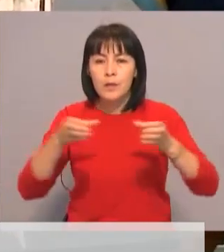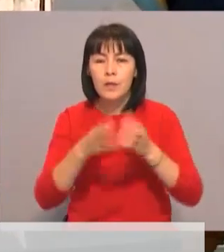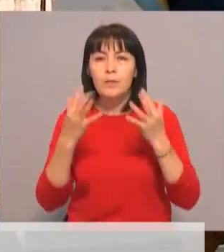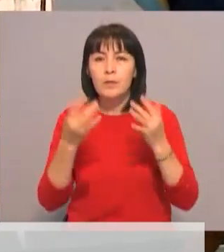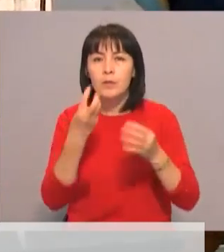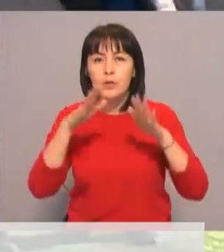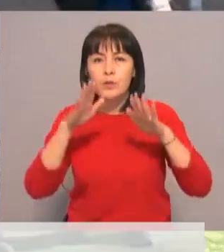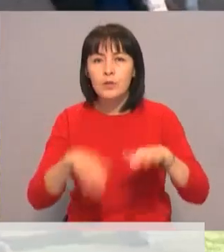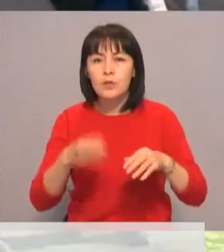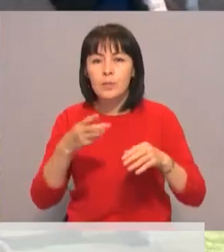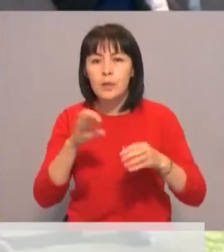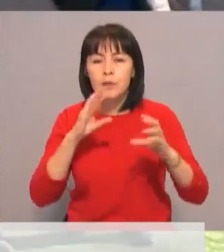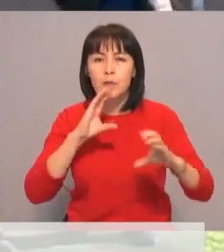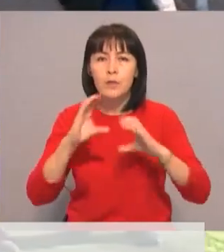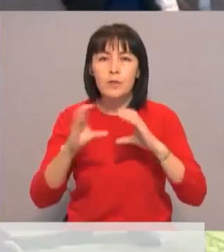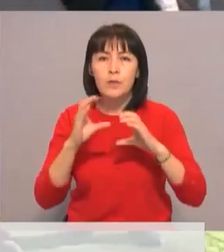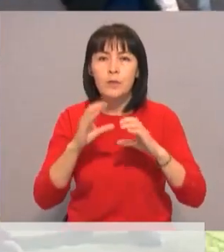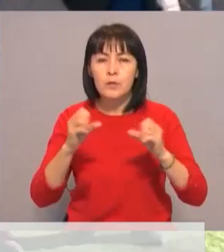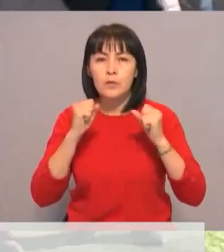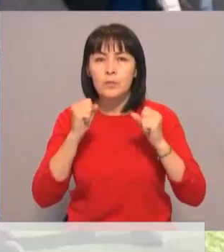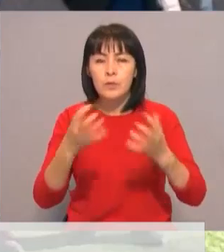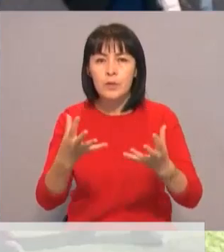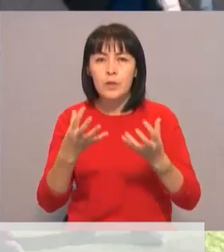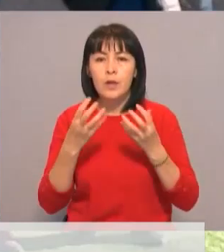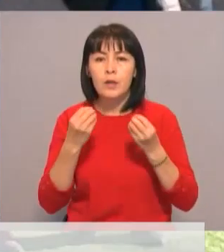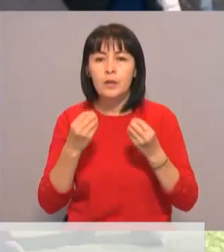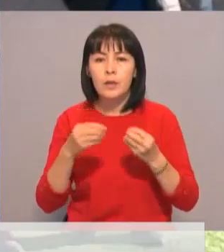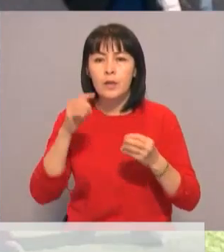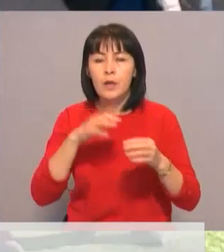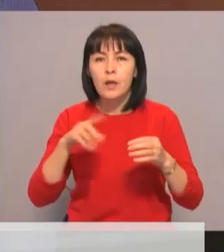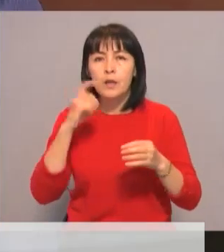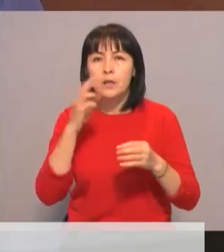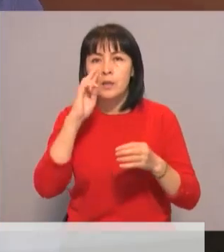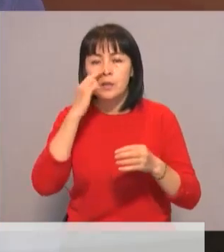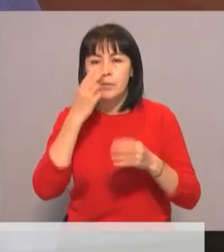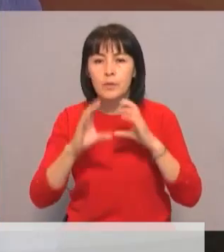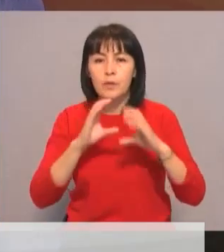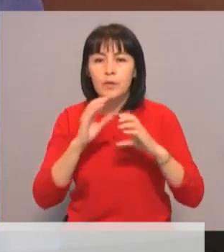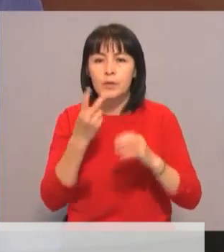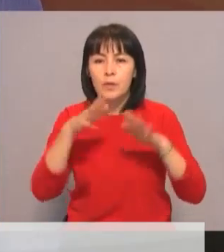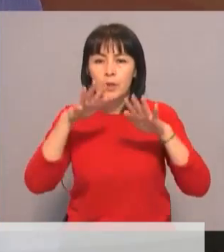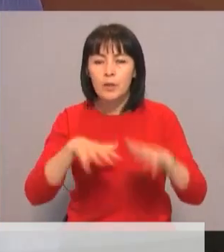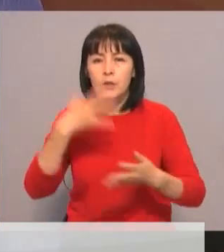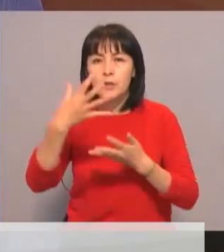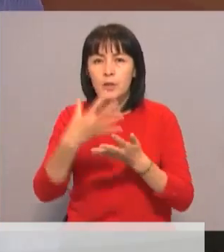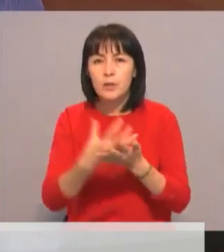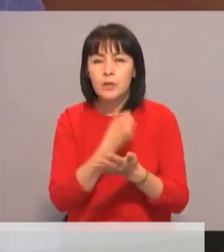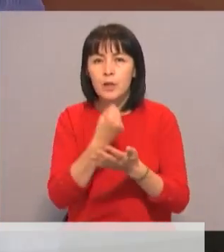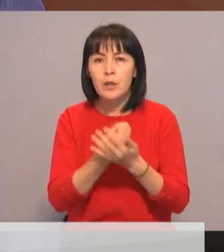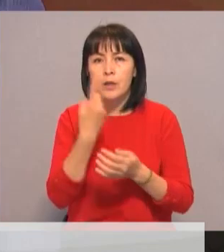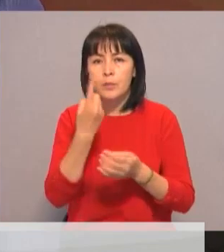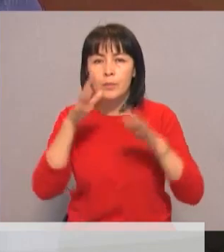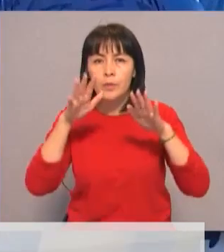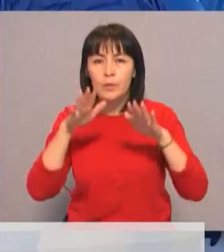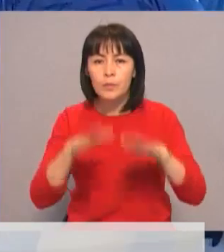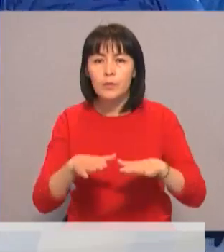есепте 3-ші орынды Мирас университеті спортшылары иемденді. Алаң иесі Шымкент университеті 2-ші орынды жеңіп алды. Ал